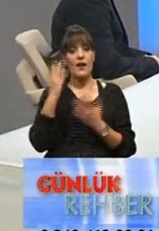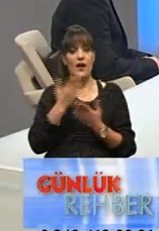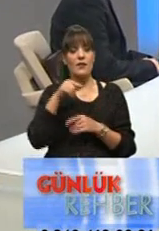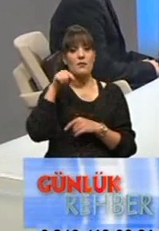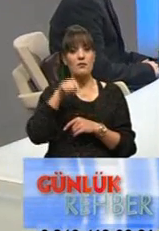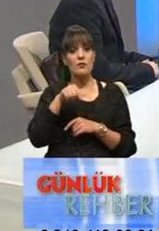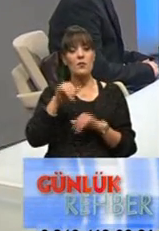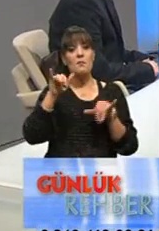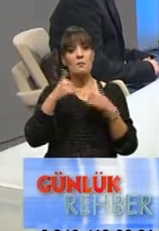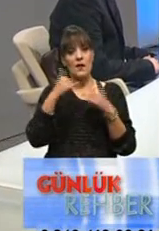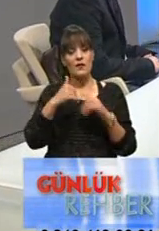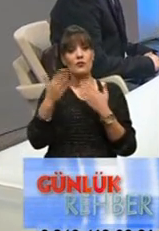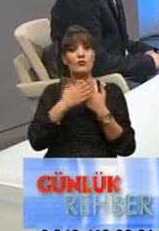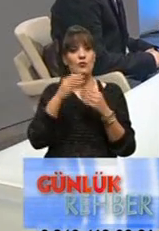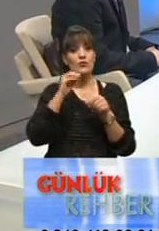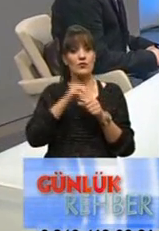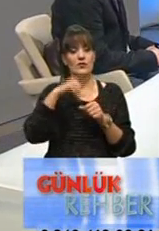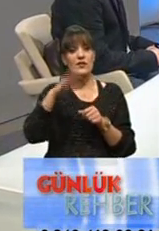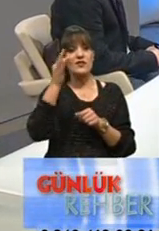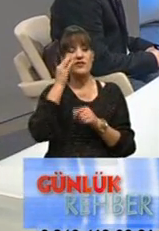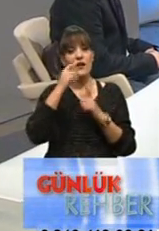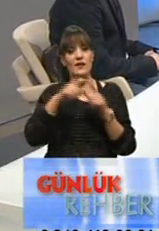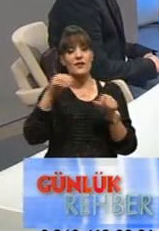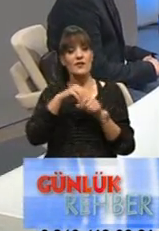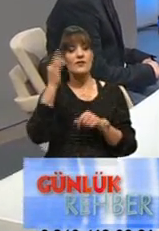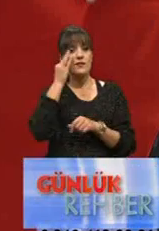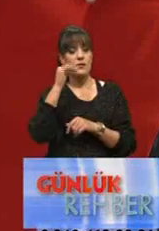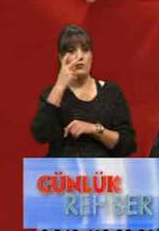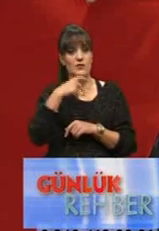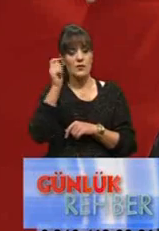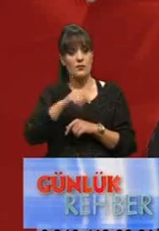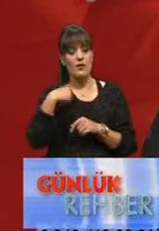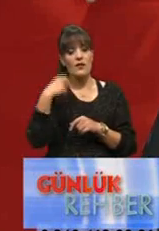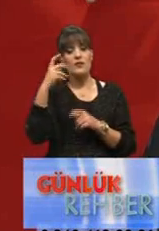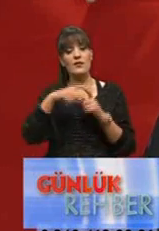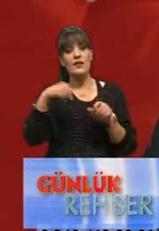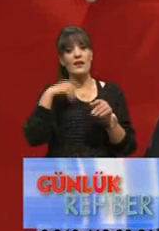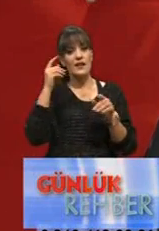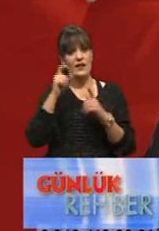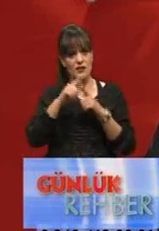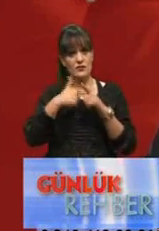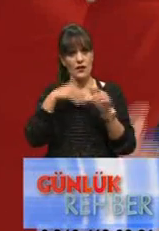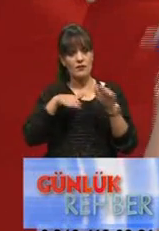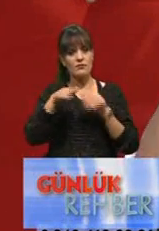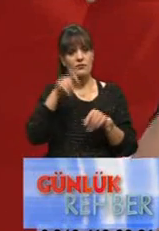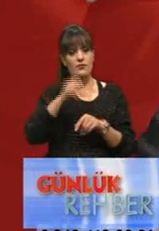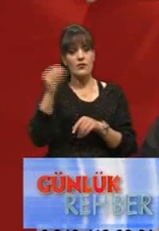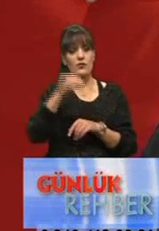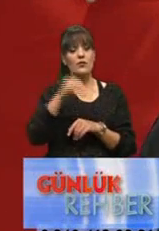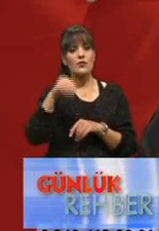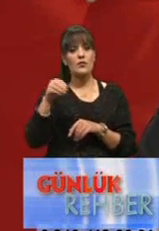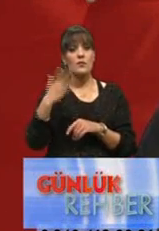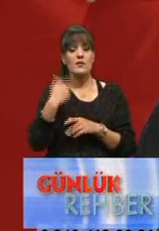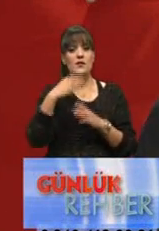Artık böyle partilerde, evet, düğünlerde falan canlı orkestra, canlı müzik yapan orkestraların yanı sıra DJ'ler de tercih ediliyor, öyle değil tabii, mi? Bazen işte Volkan